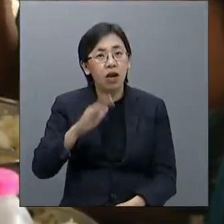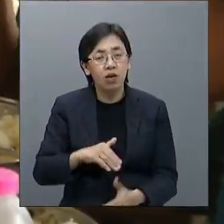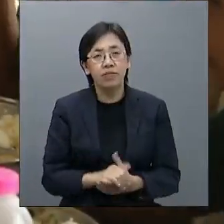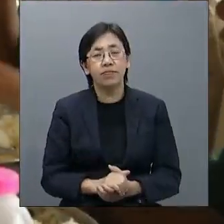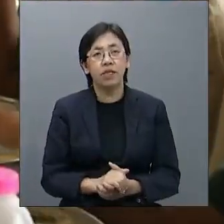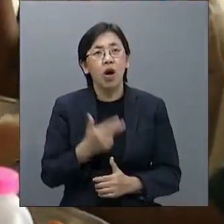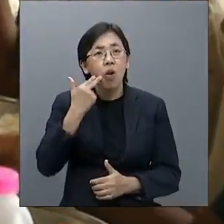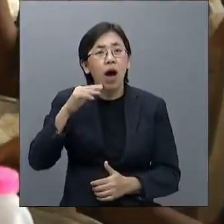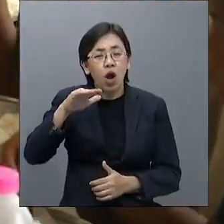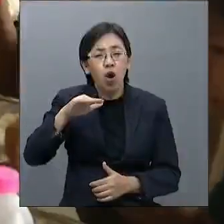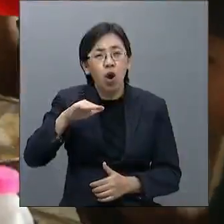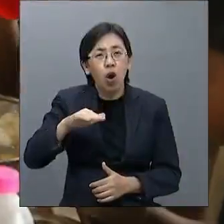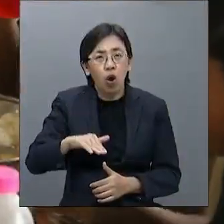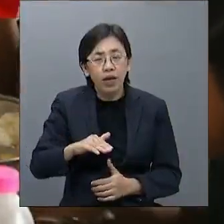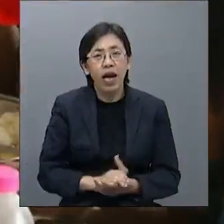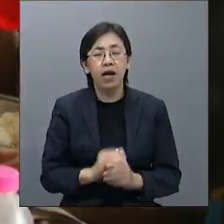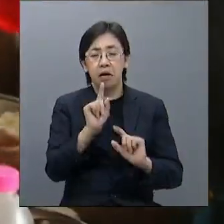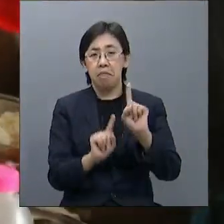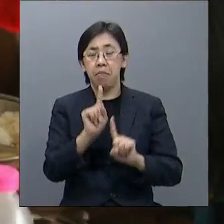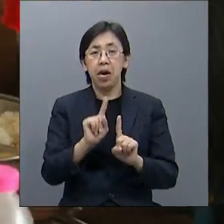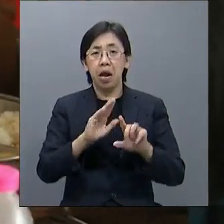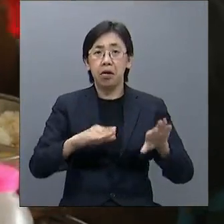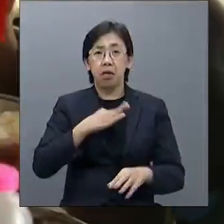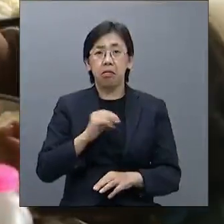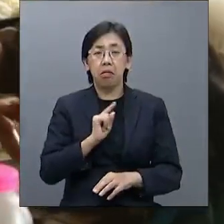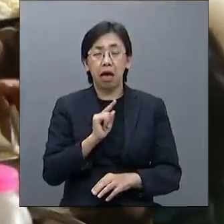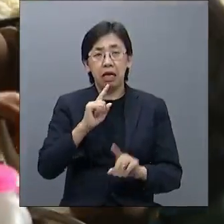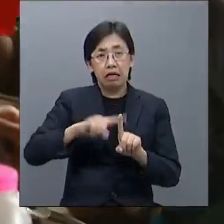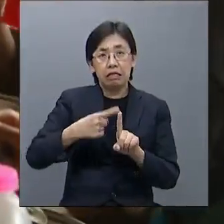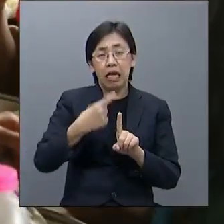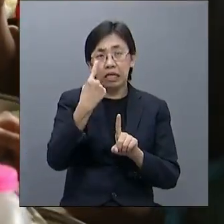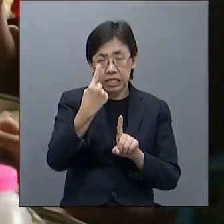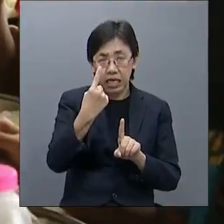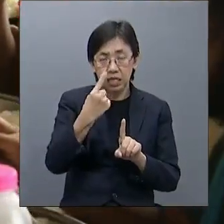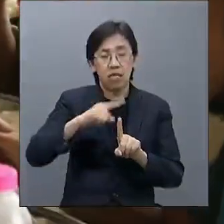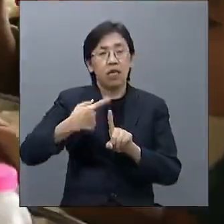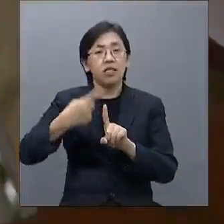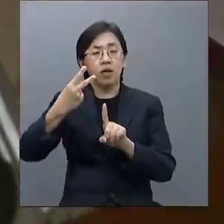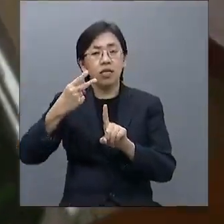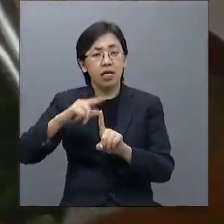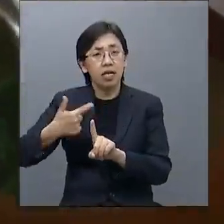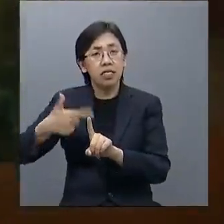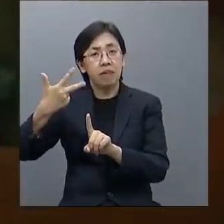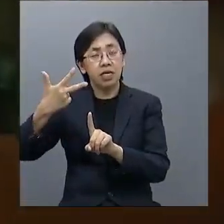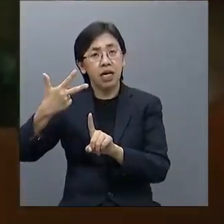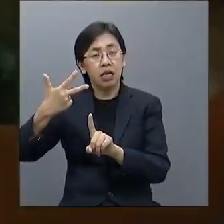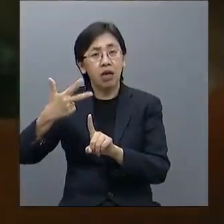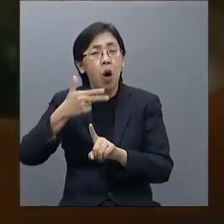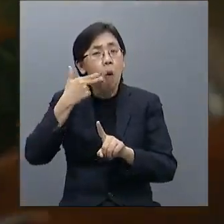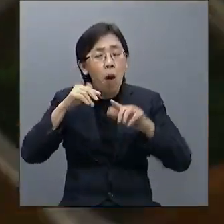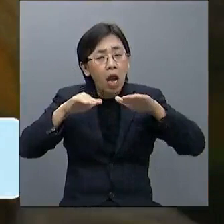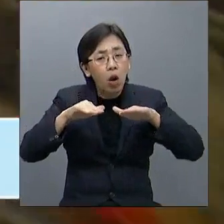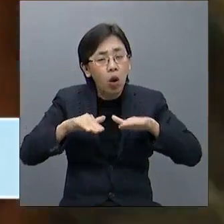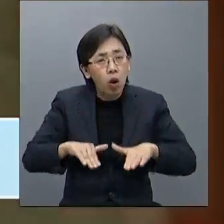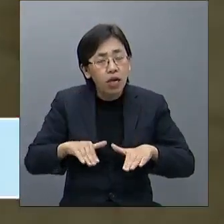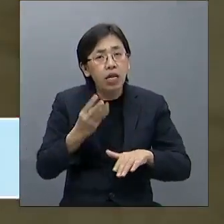าจะค่อยๆลดแล้วเขาก็มีการประเมินว่าใน1เดือนนะคะ2เดือน3เดือนผ่านไปแล้วเนี่ยลดน้ำตาลมาได้กี่กระสอ